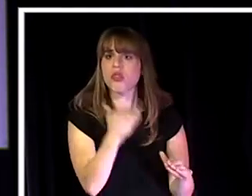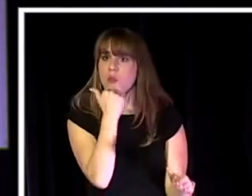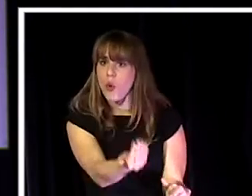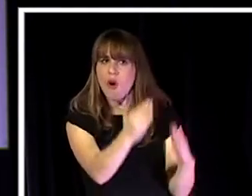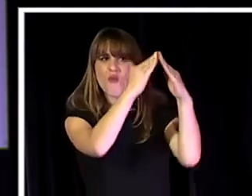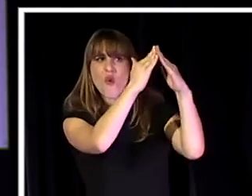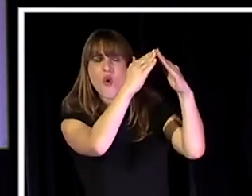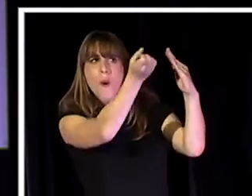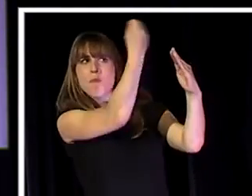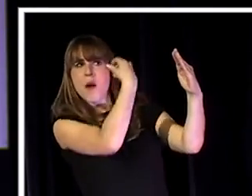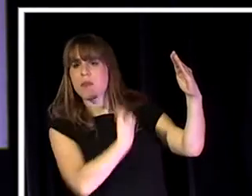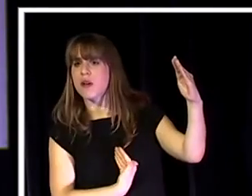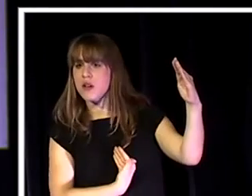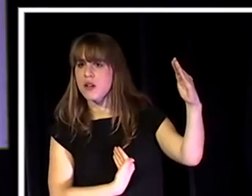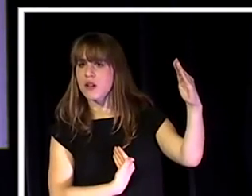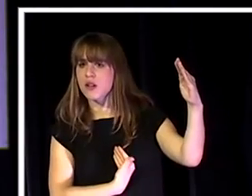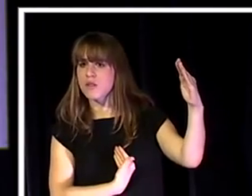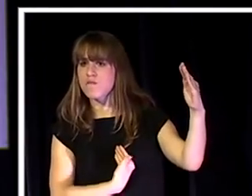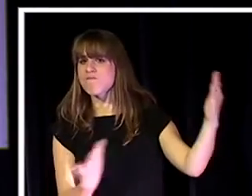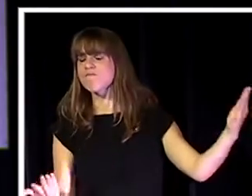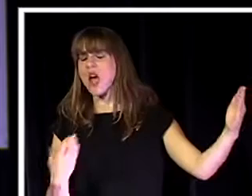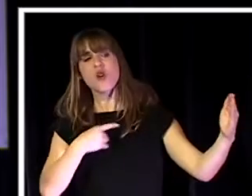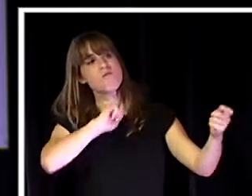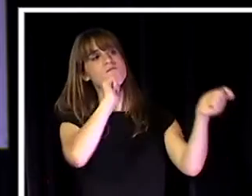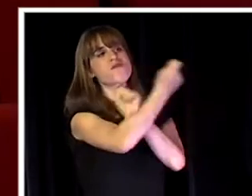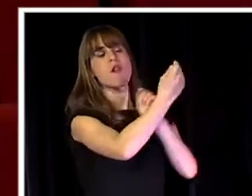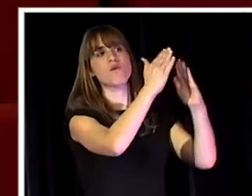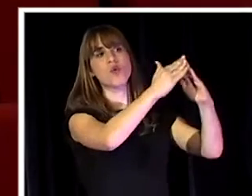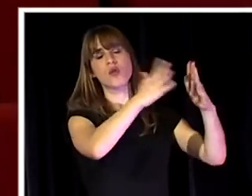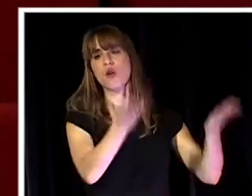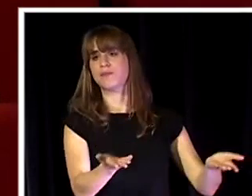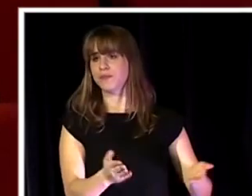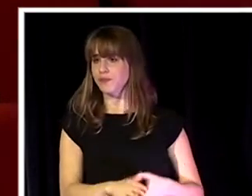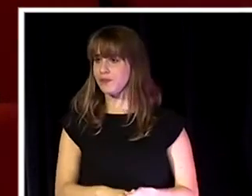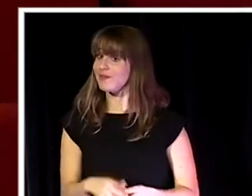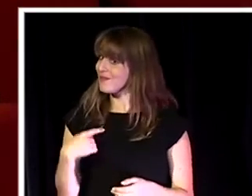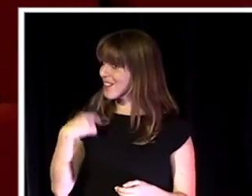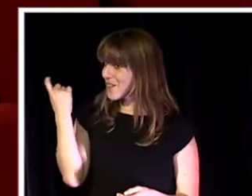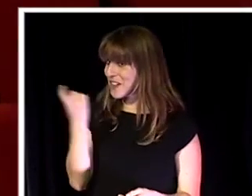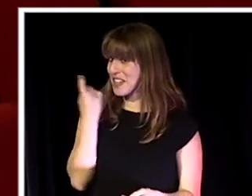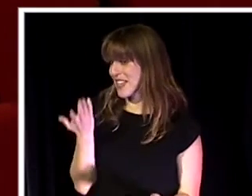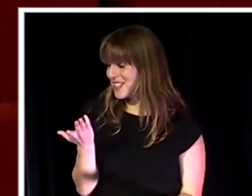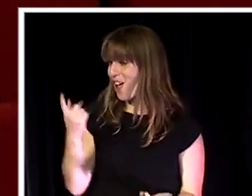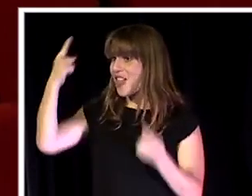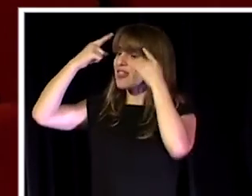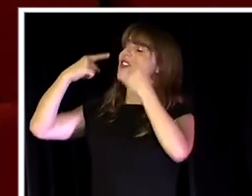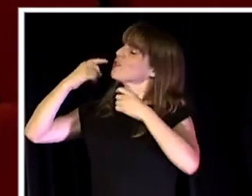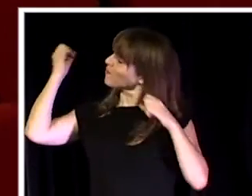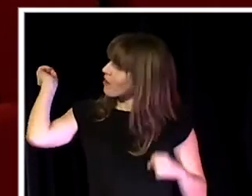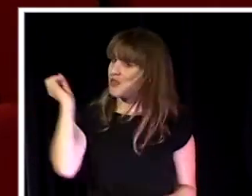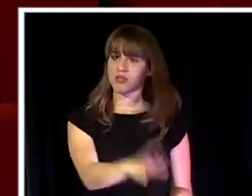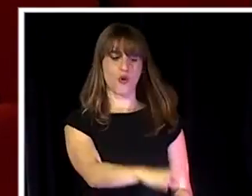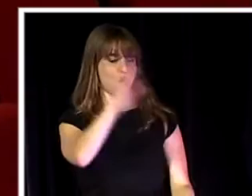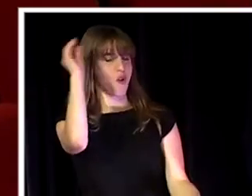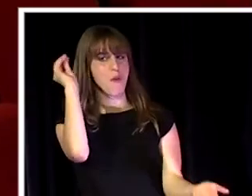πιο σπουδαίο από μένα. Βουνό έπρεπε να είμαι. Και μαντέψτε, ο Θεός του κάνει άλλη μια φορά